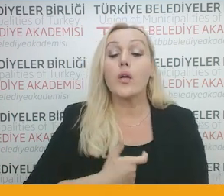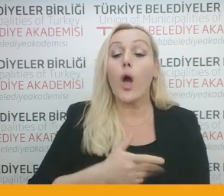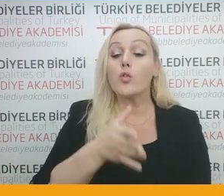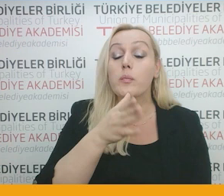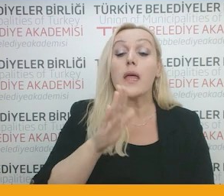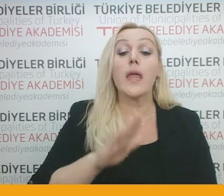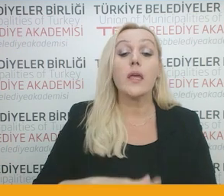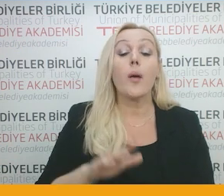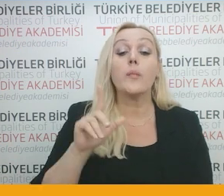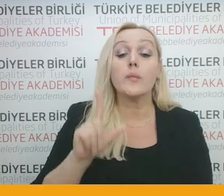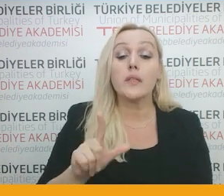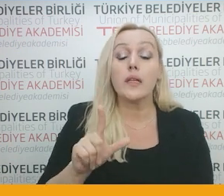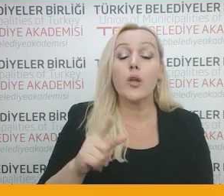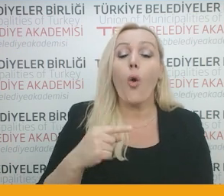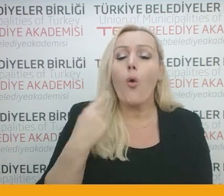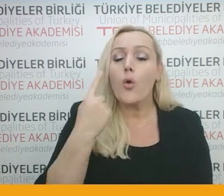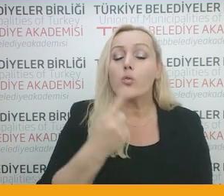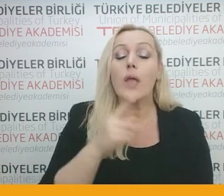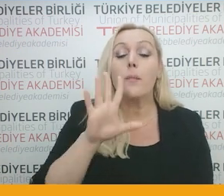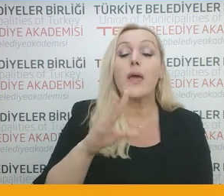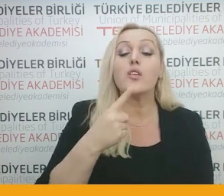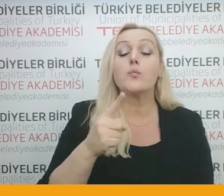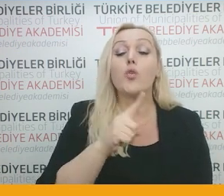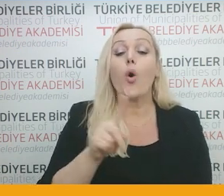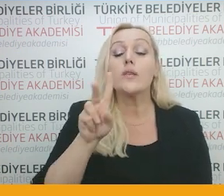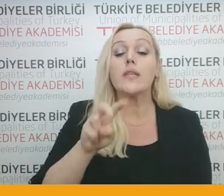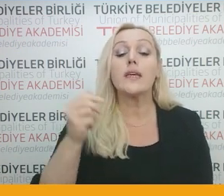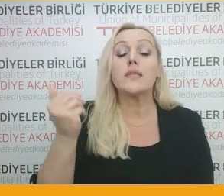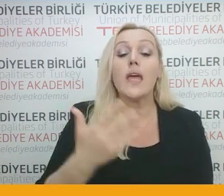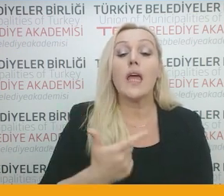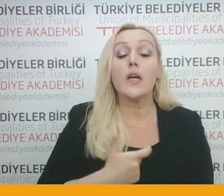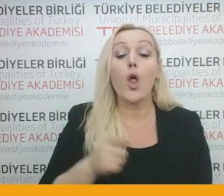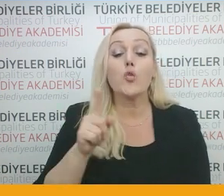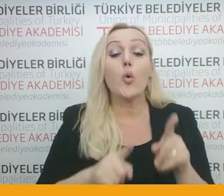gerekir. Dolayısıyla 5018'de bu yönetmeliklerde her zaman